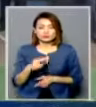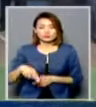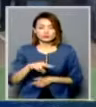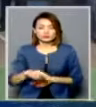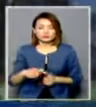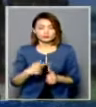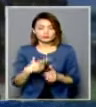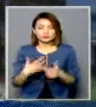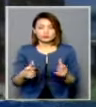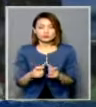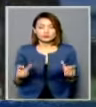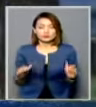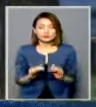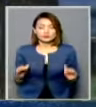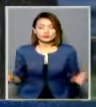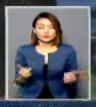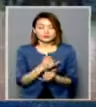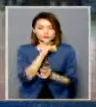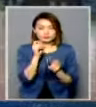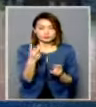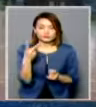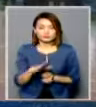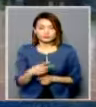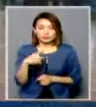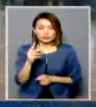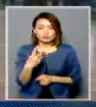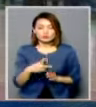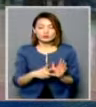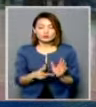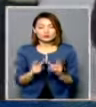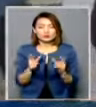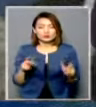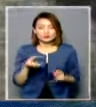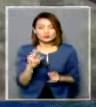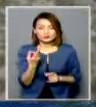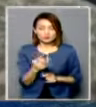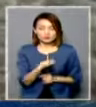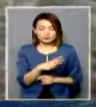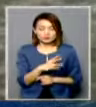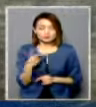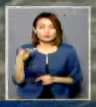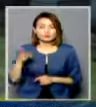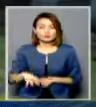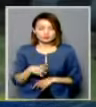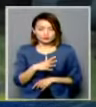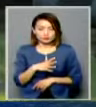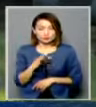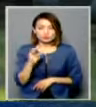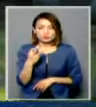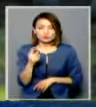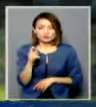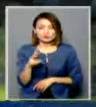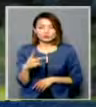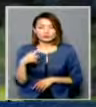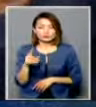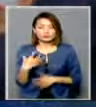Өтемісов атындағы орта мектеп оқушыларына бұйырды. 2-ші орында нөмірі 38-ші мектеп лицей иеленді. Ал 3-ші орында Шохан Уәлиханов